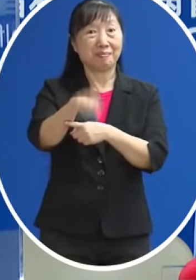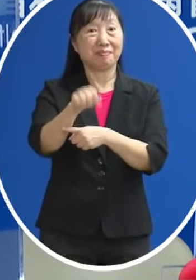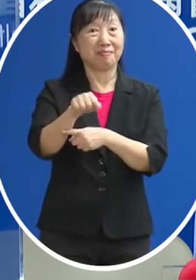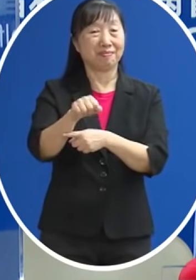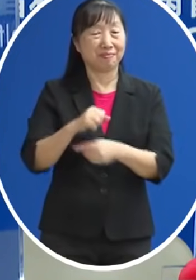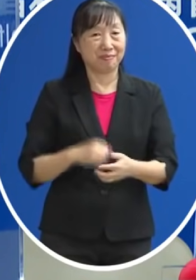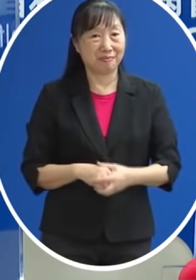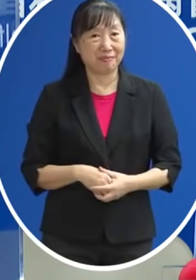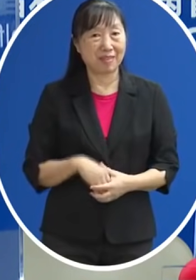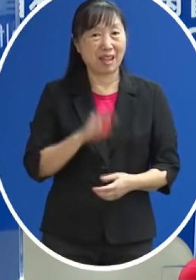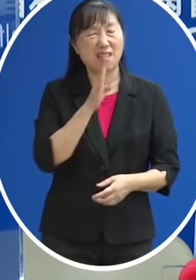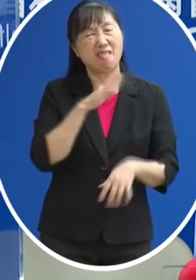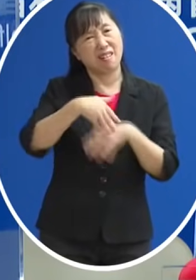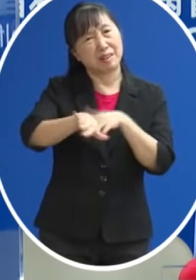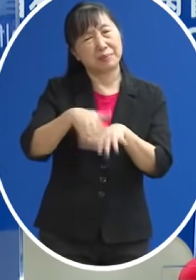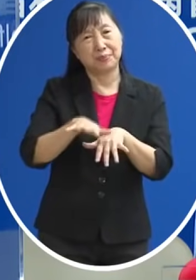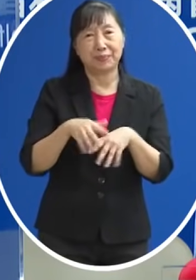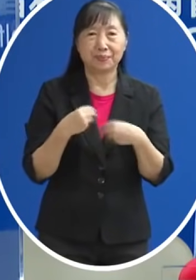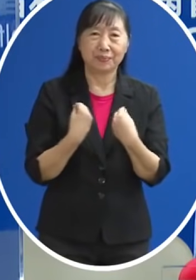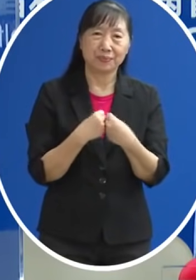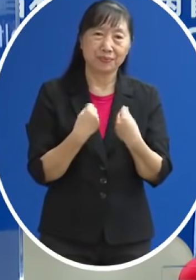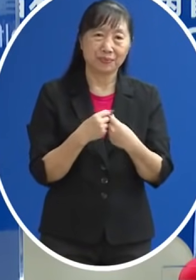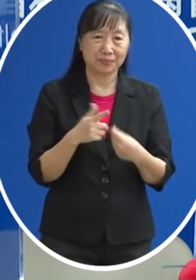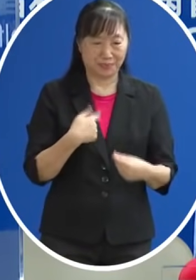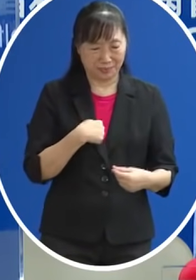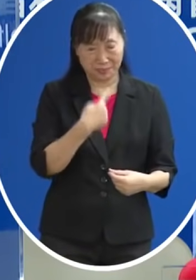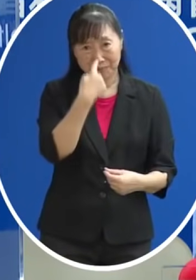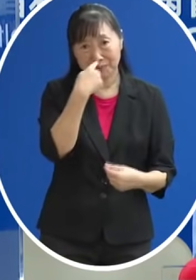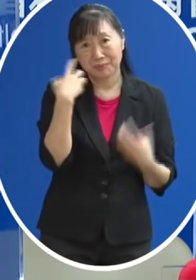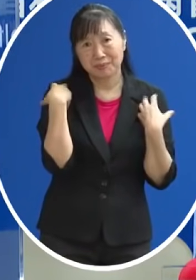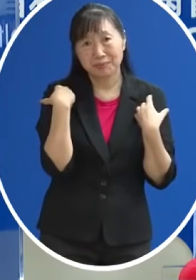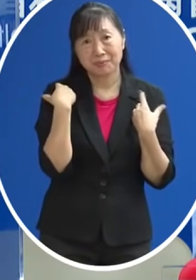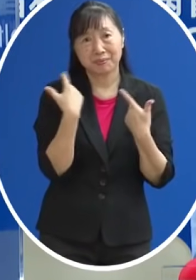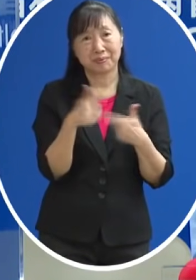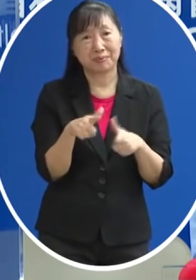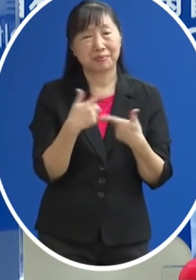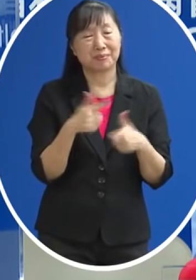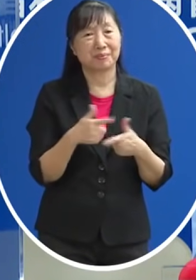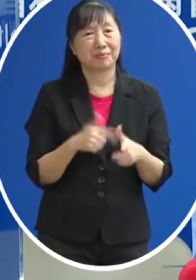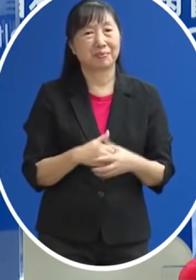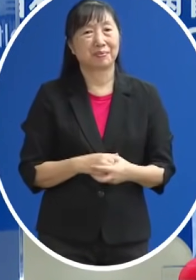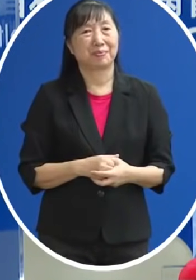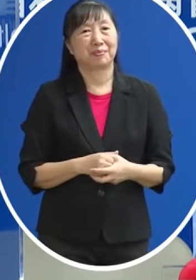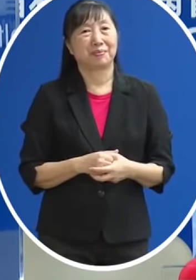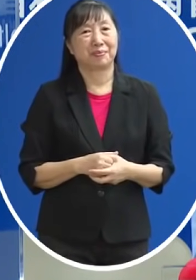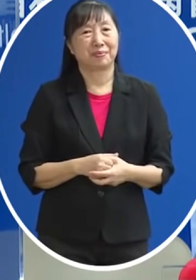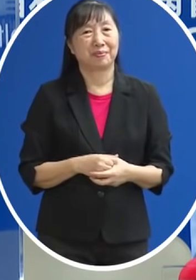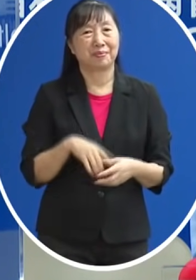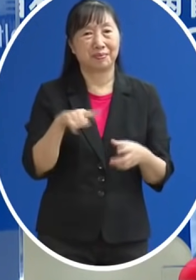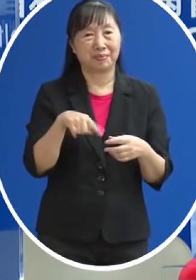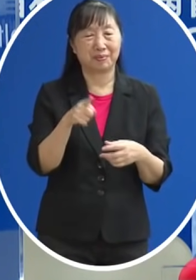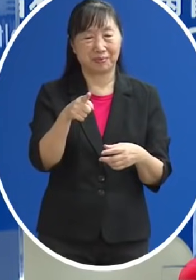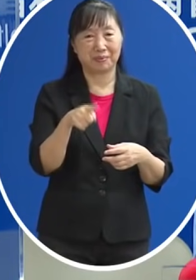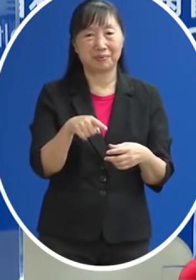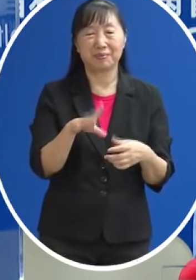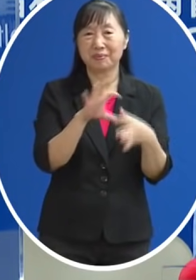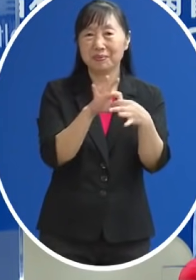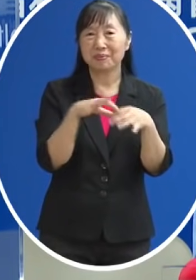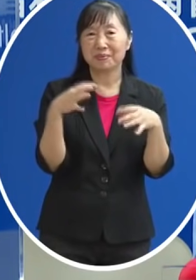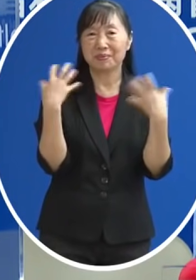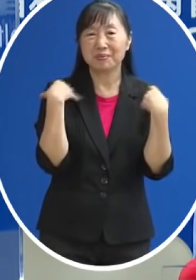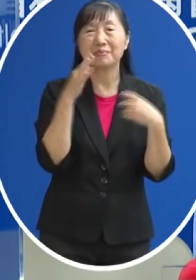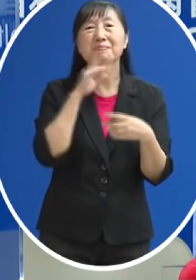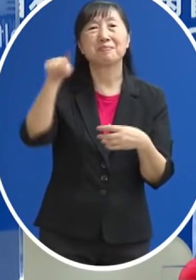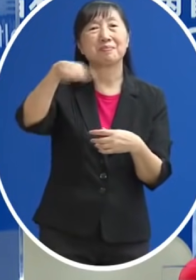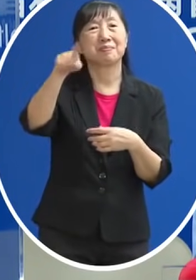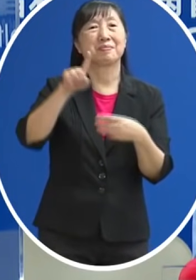那至于说要游行的，恐怕这就不是我做我的那个业务范围哈。那相关业务范围若有好的